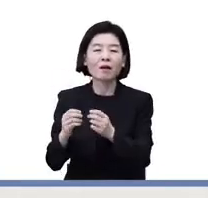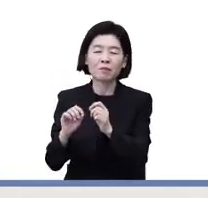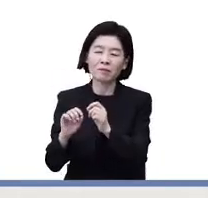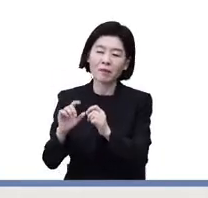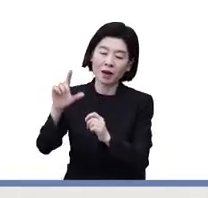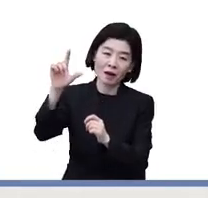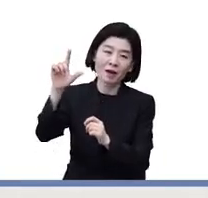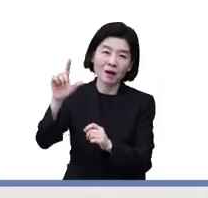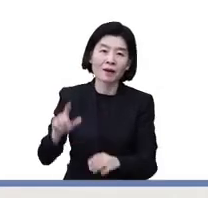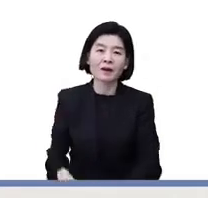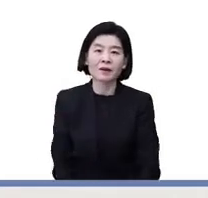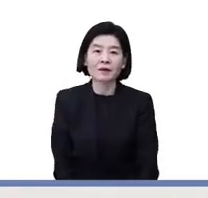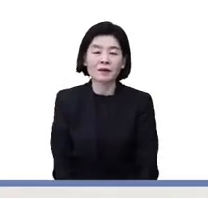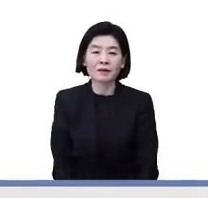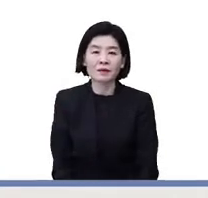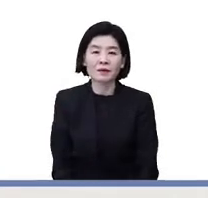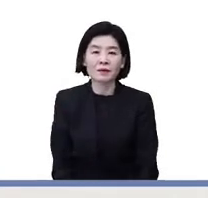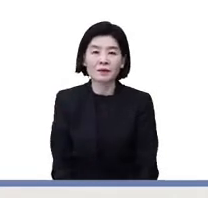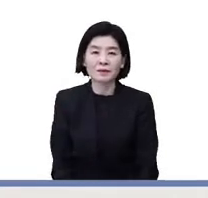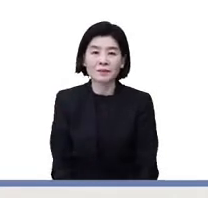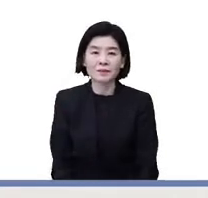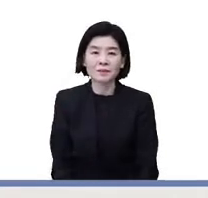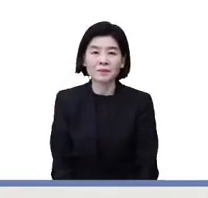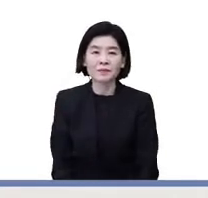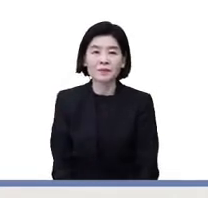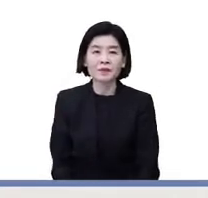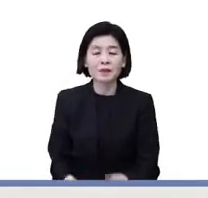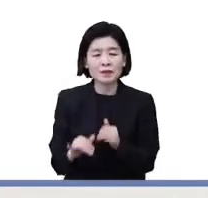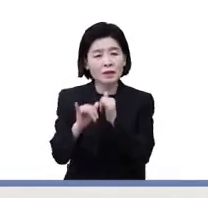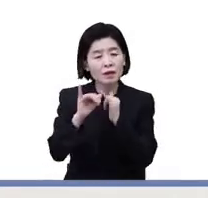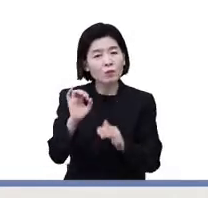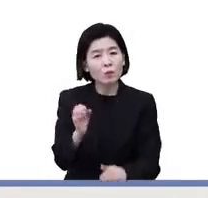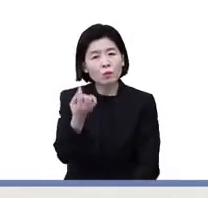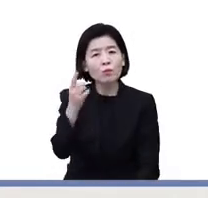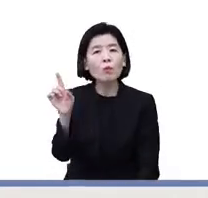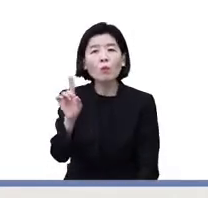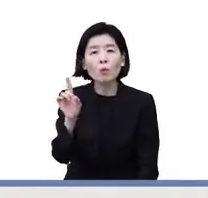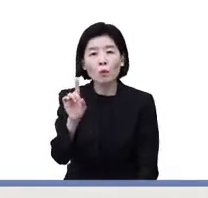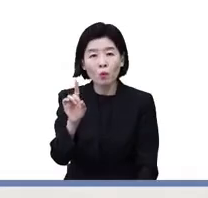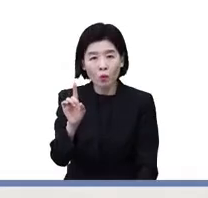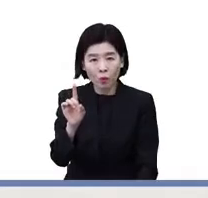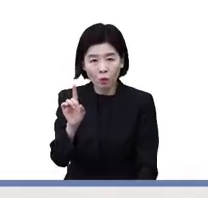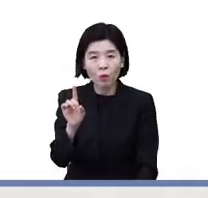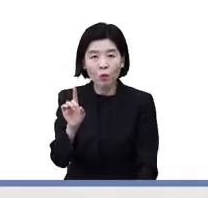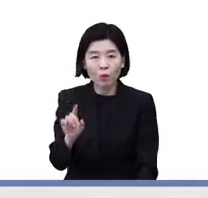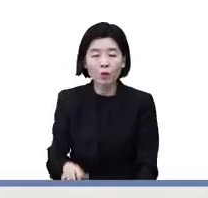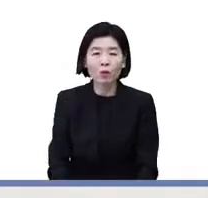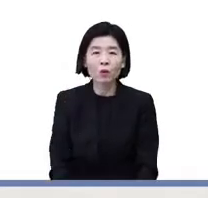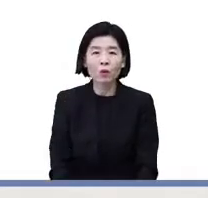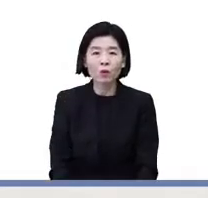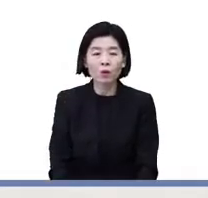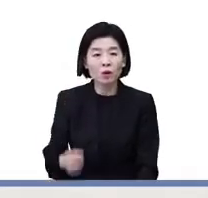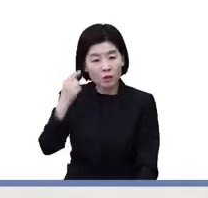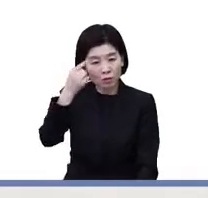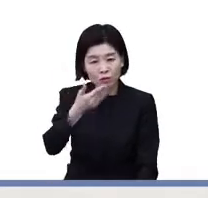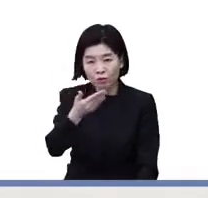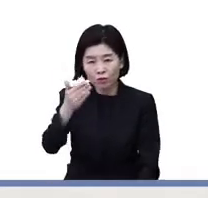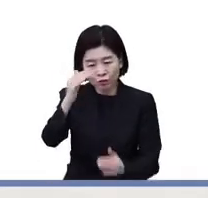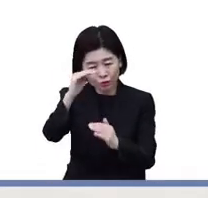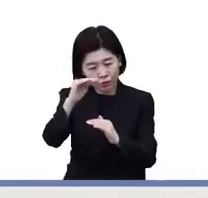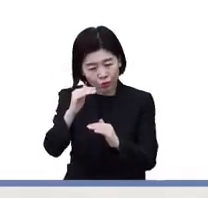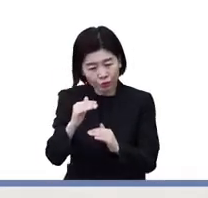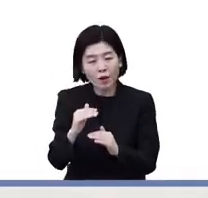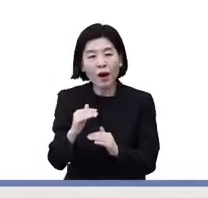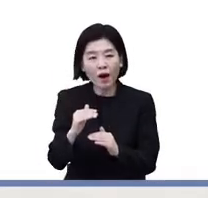걸 볼 수가 있고요. 자, 그런데 그러면 자살의 동기는 무엇이냐? 이거는 뭐 대략적인 설문조사 비슷한 거라서